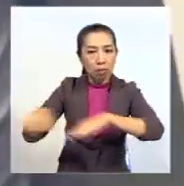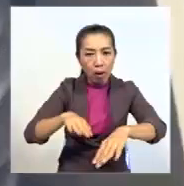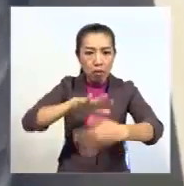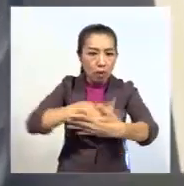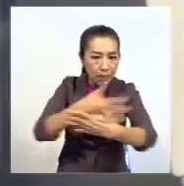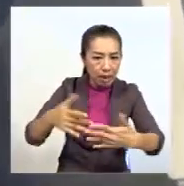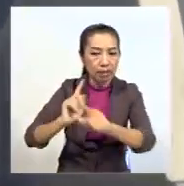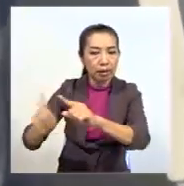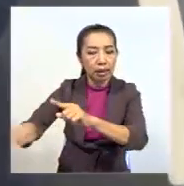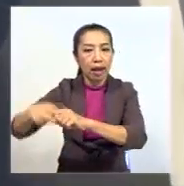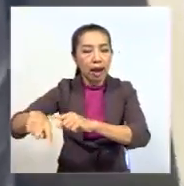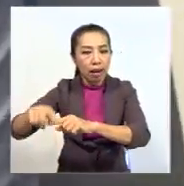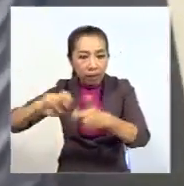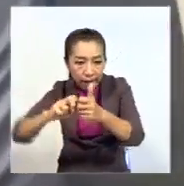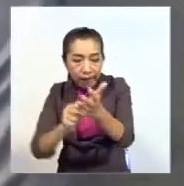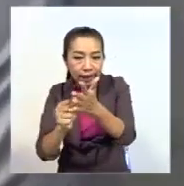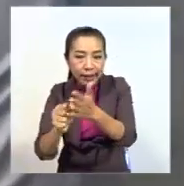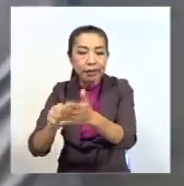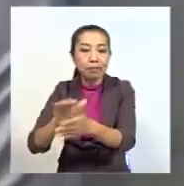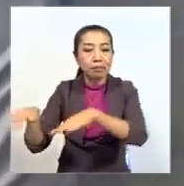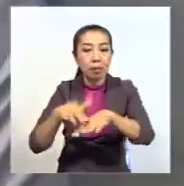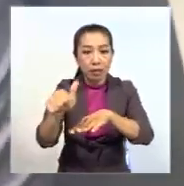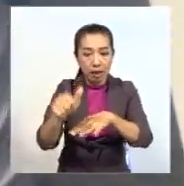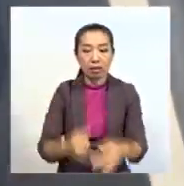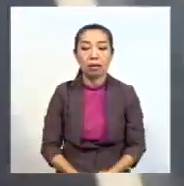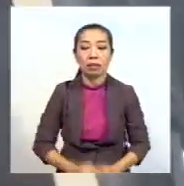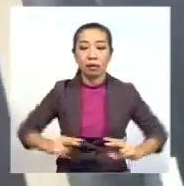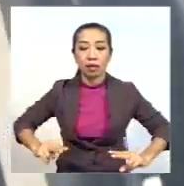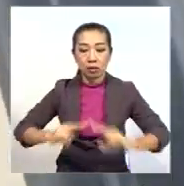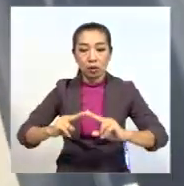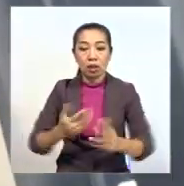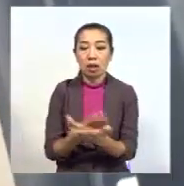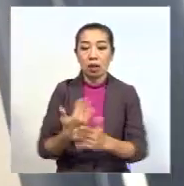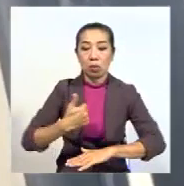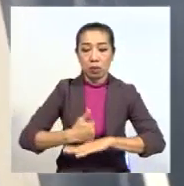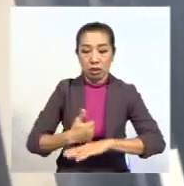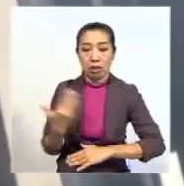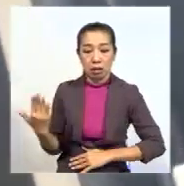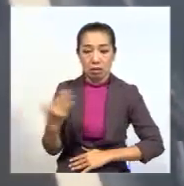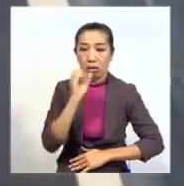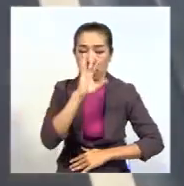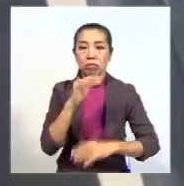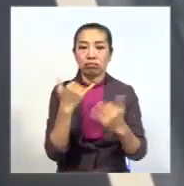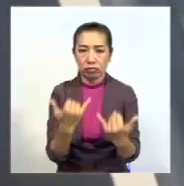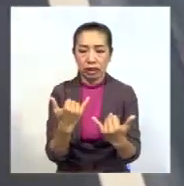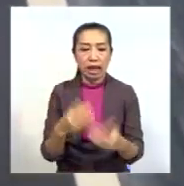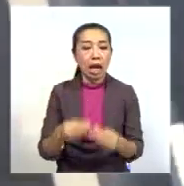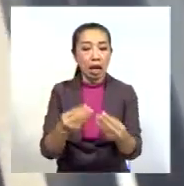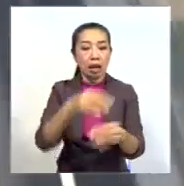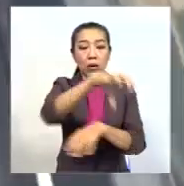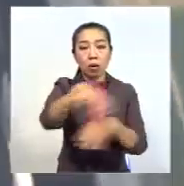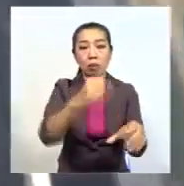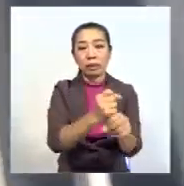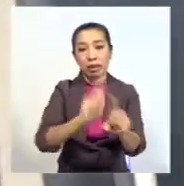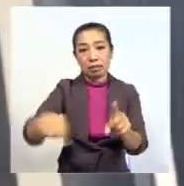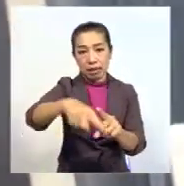รียมรับมือในทุกประเด็นทางด้านของนายอุตมะสาวนายนรัฐมนตรีว่าการกระทรวงการคลังค่ะท่านก็บอกว่าตอนนี้เนี่ยมอบหมายหน่วยงานที่เกี่ย